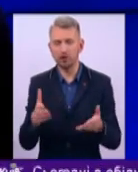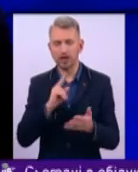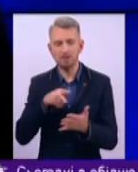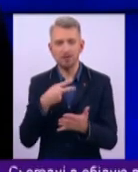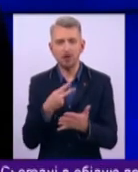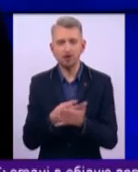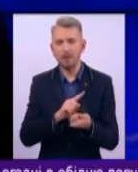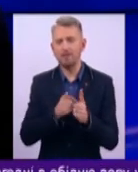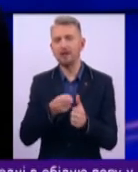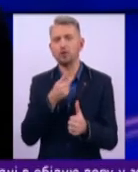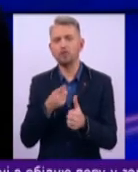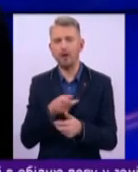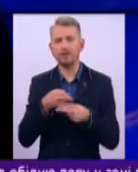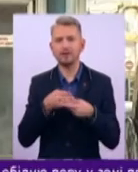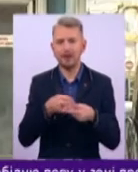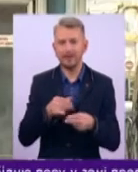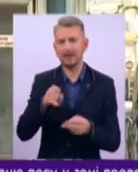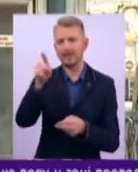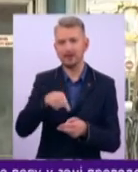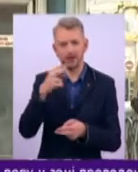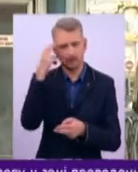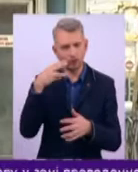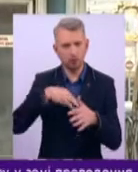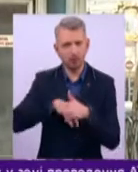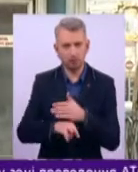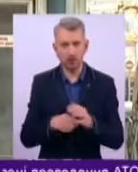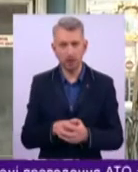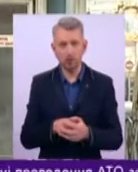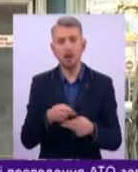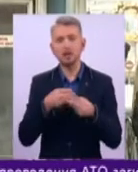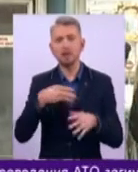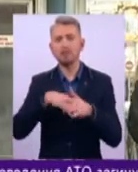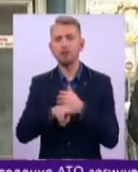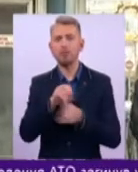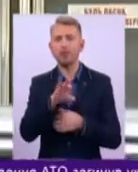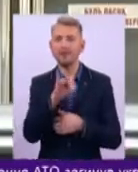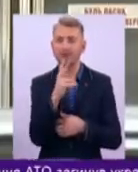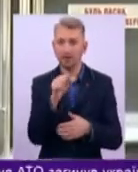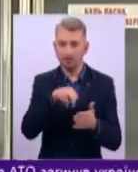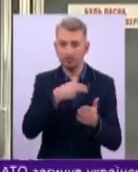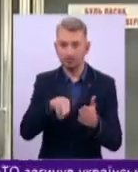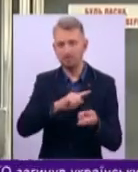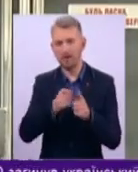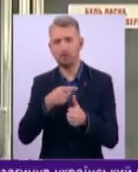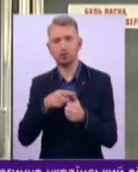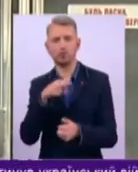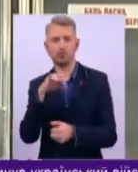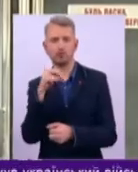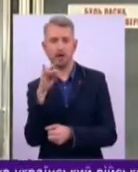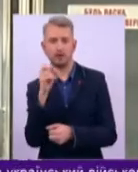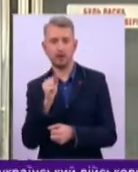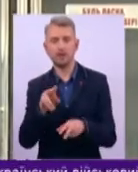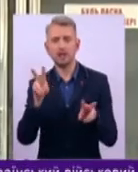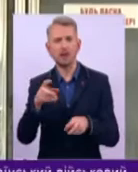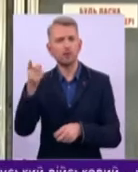передбачає перейменування станції та лінії Київського метрополітену. Станцію метро «Петрівка» перейменують на «Почайну» за назвою древньої